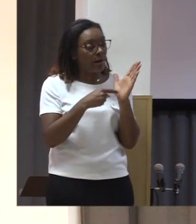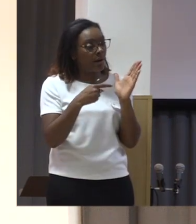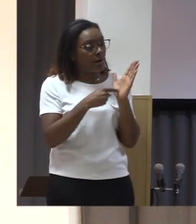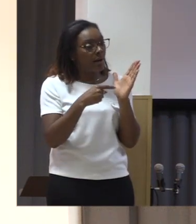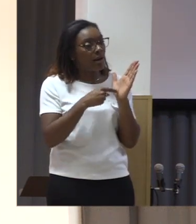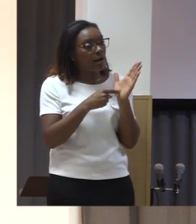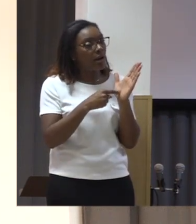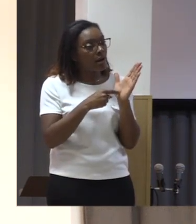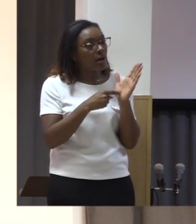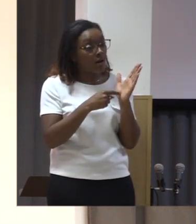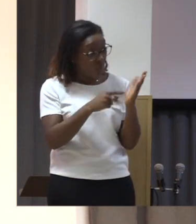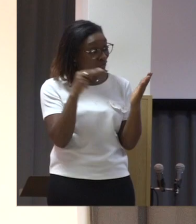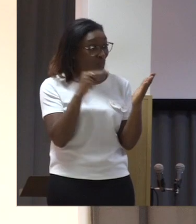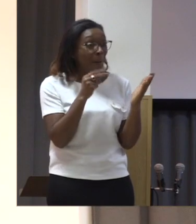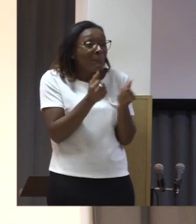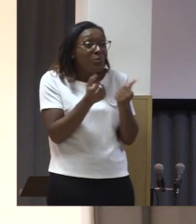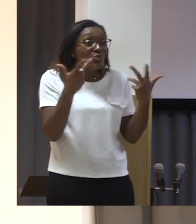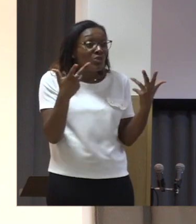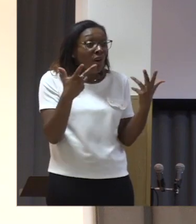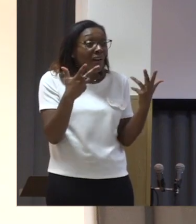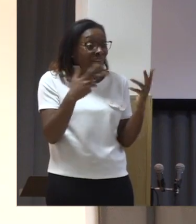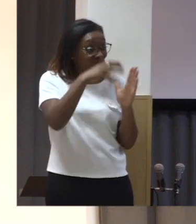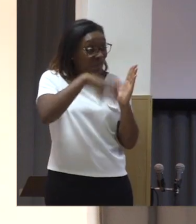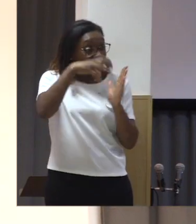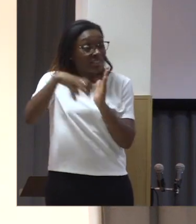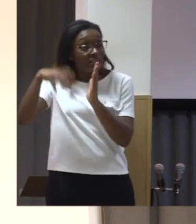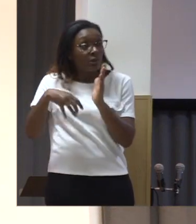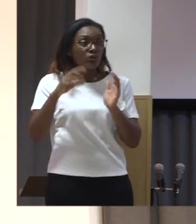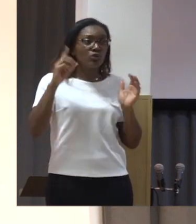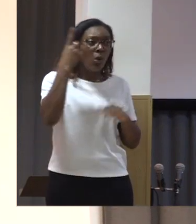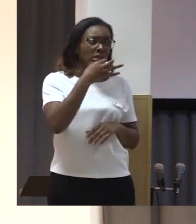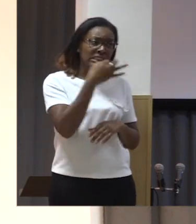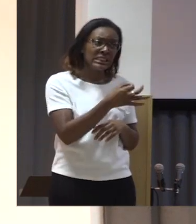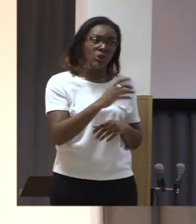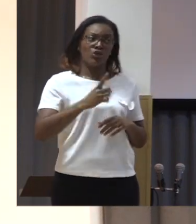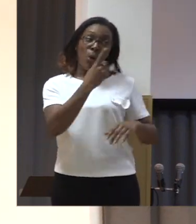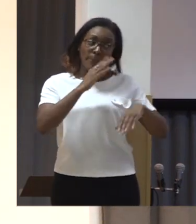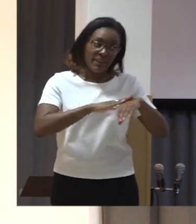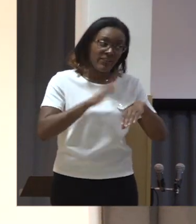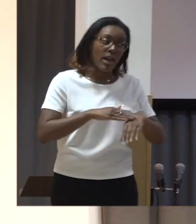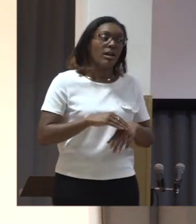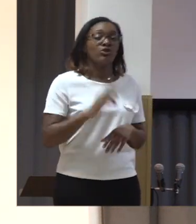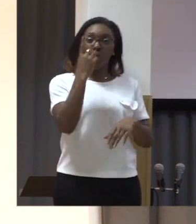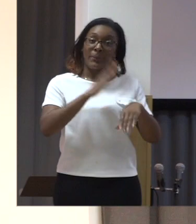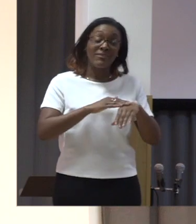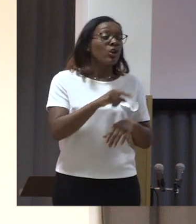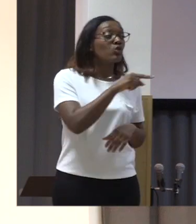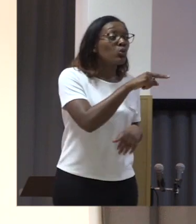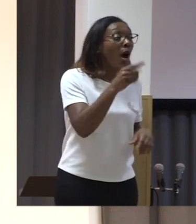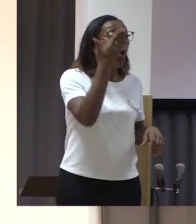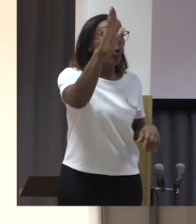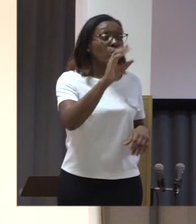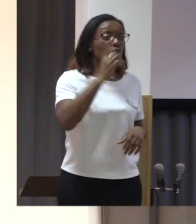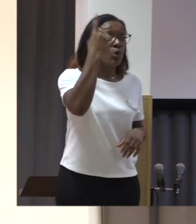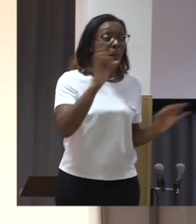qu'il y a plusieurs textes où Dieu parle, où Dieu met en garde que tu n'auras pas d'autre Dieu devant ma